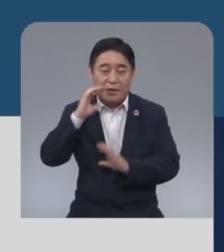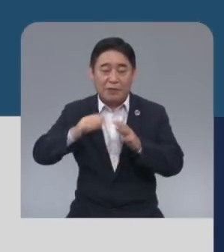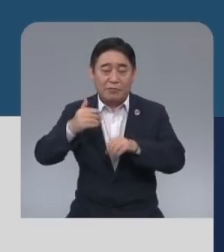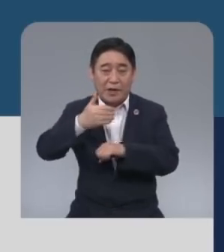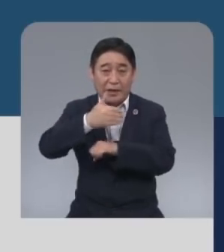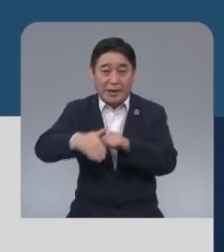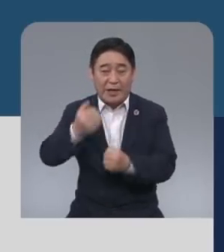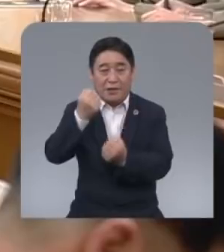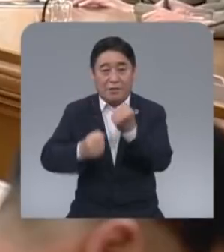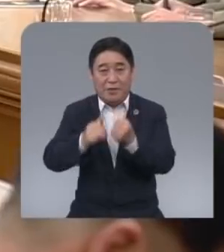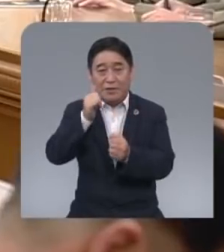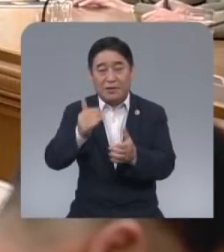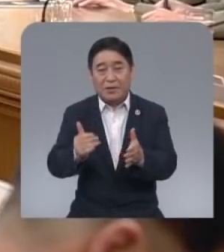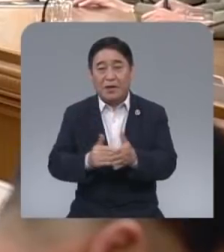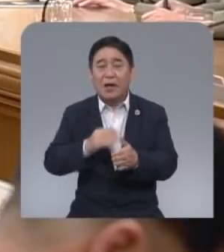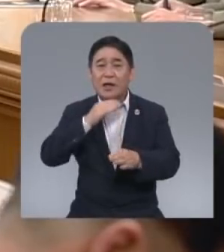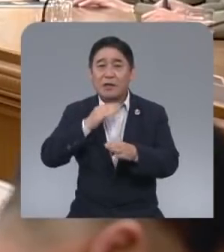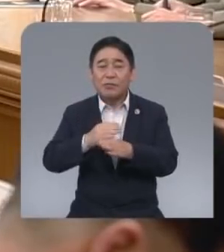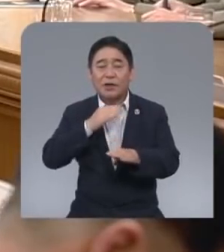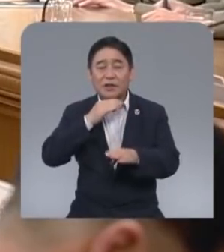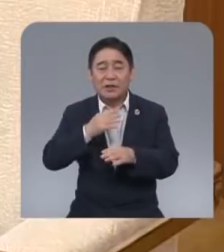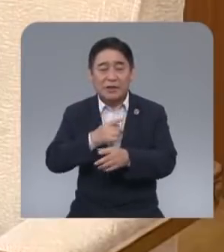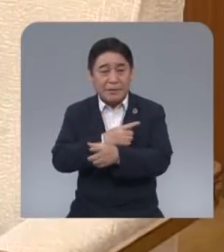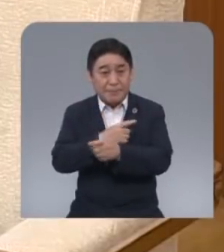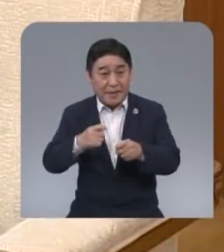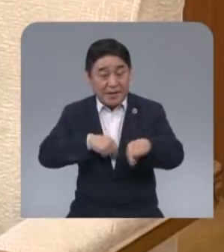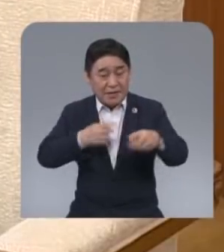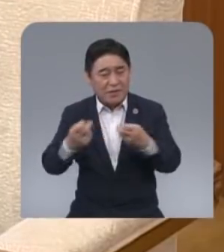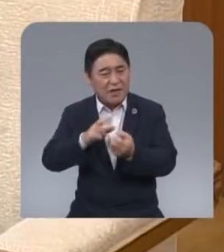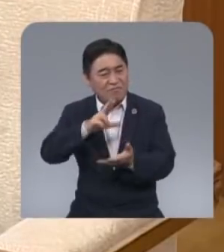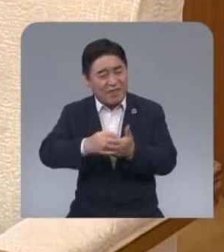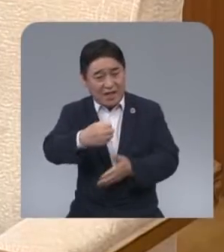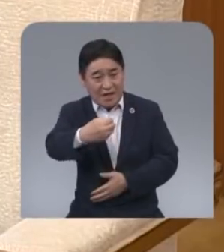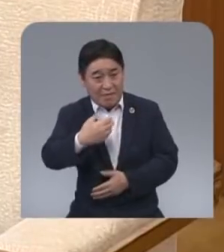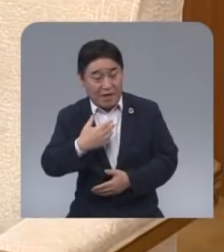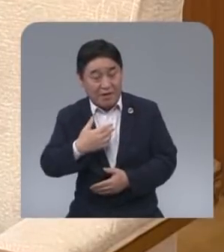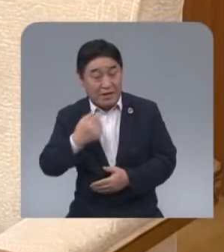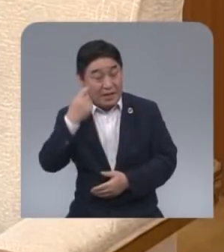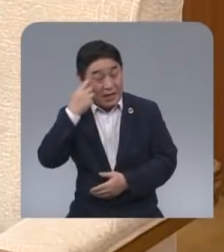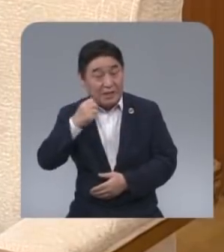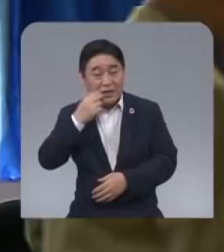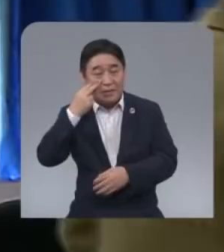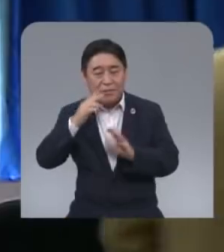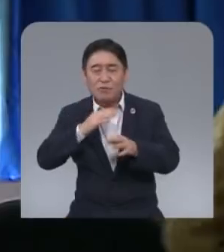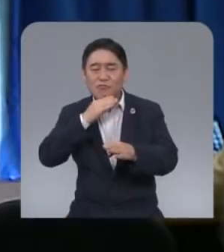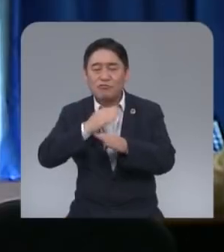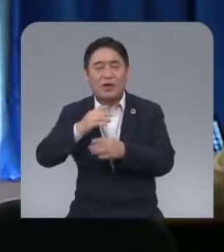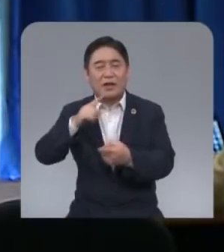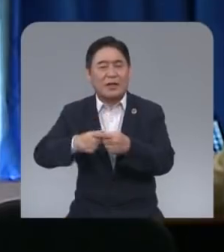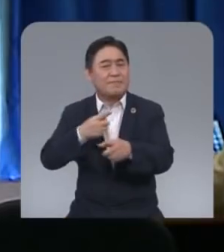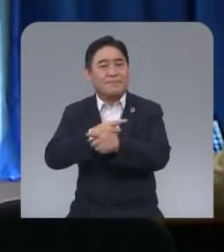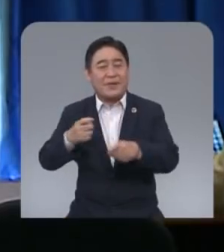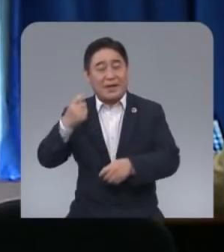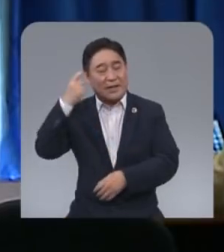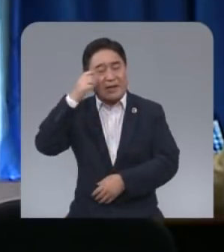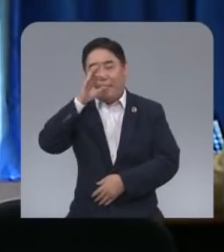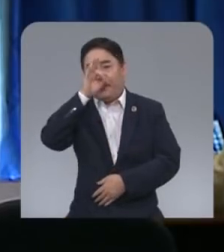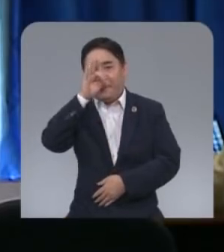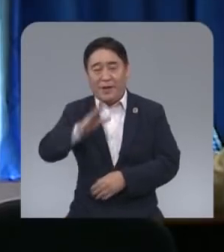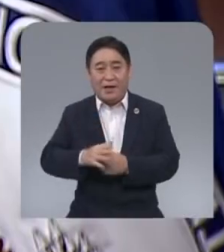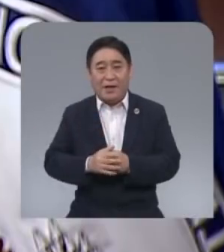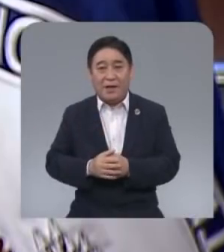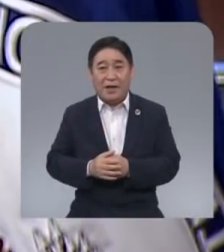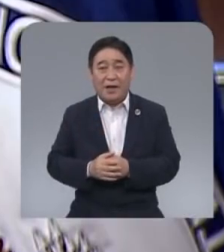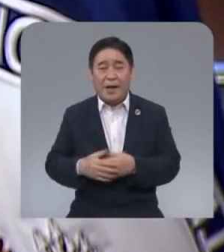한번 설명했습니다. 북한이 대북 적대시 정책을 문제 삼은 것을 의식한 듯 미국은 북한에 대해 적대적 의도가